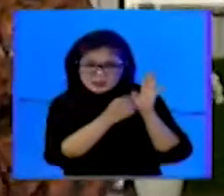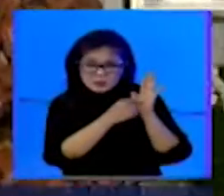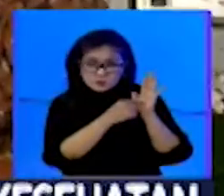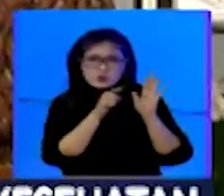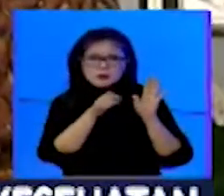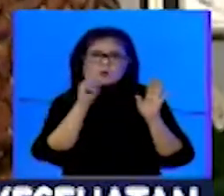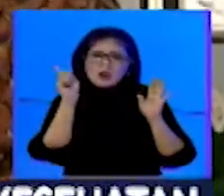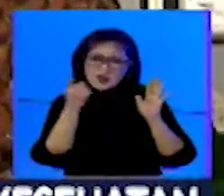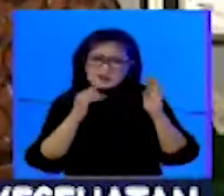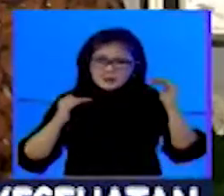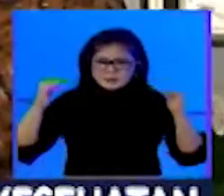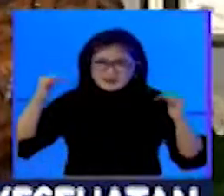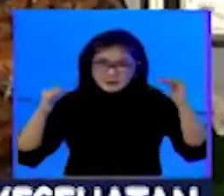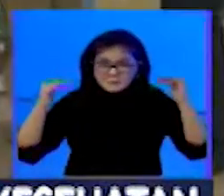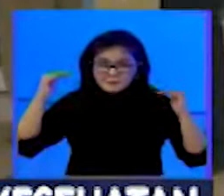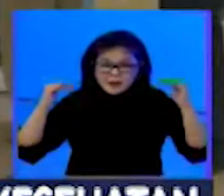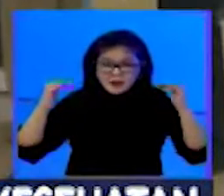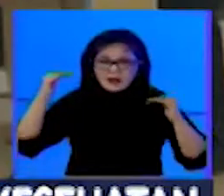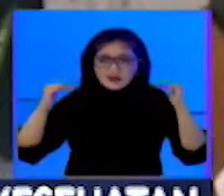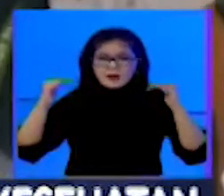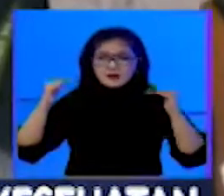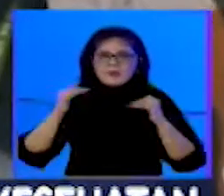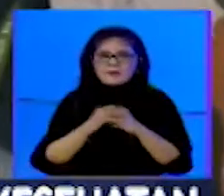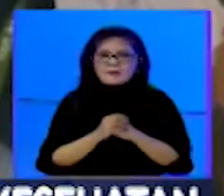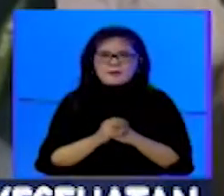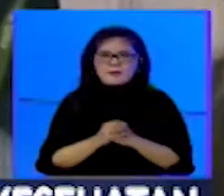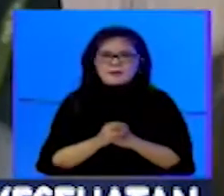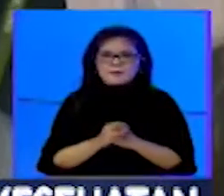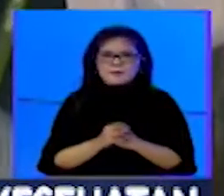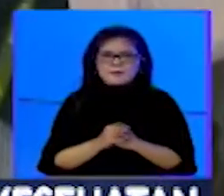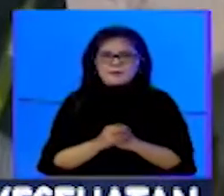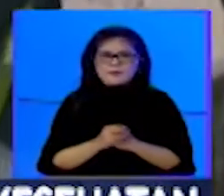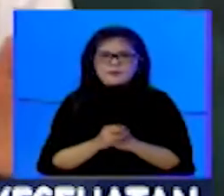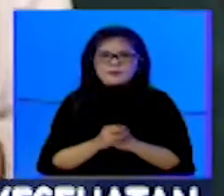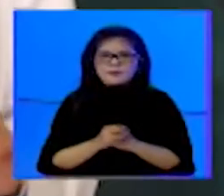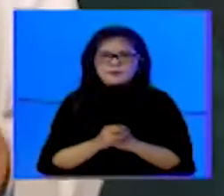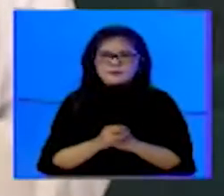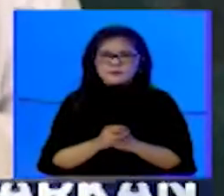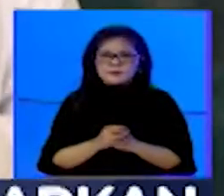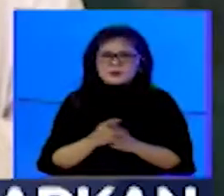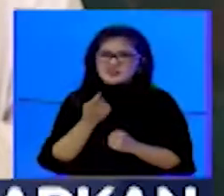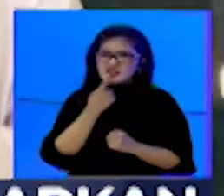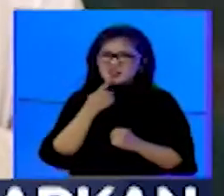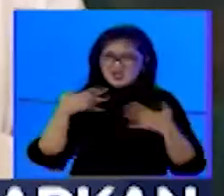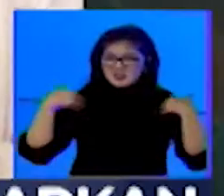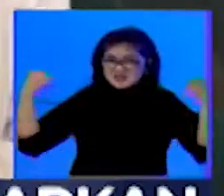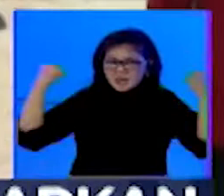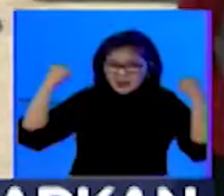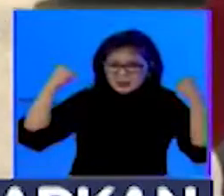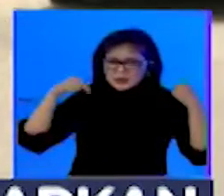antara gas dan rem nya dan penanganan kesehatan menjadi